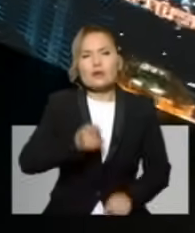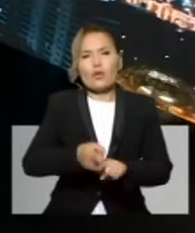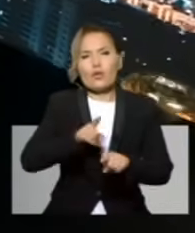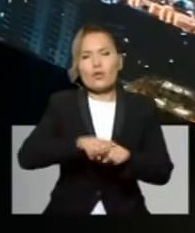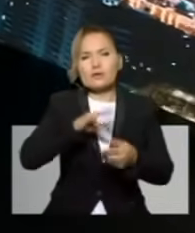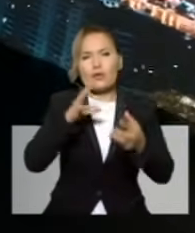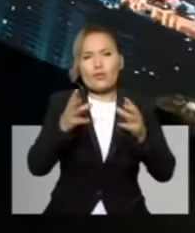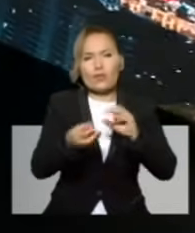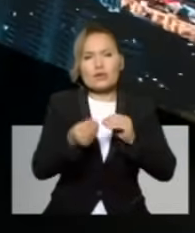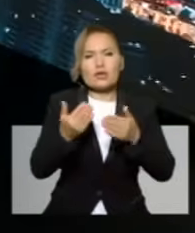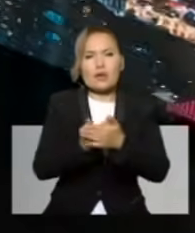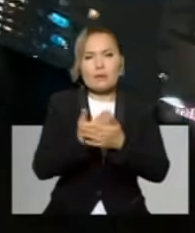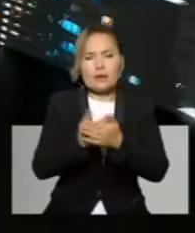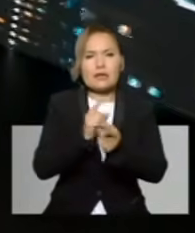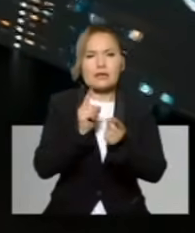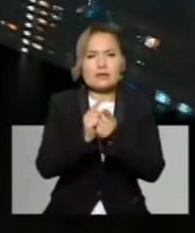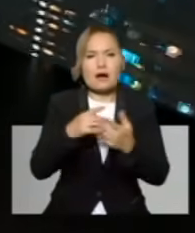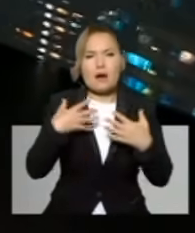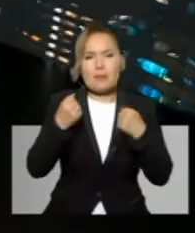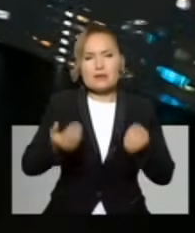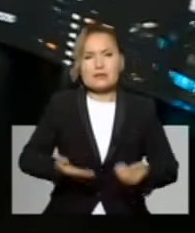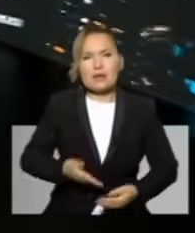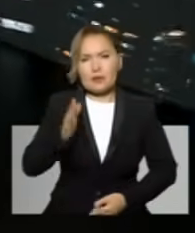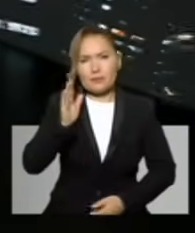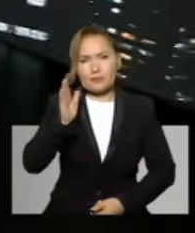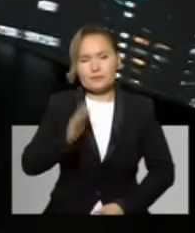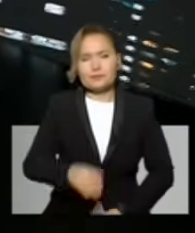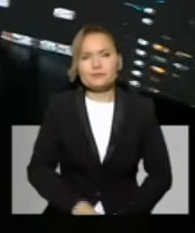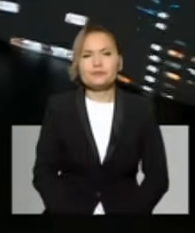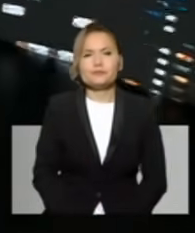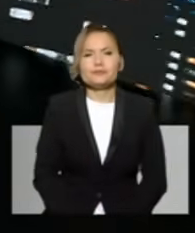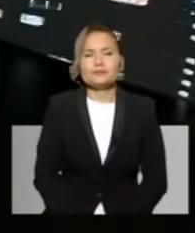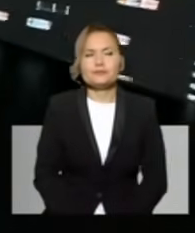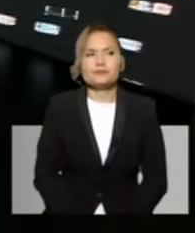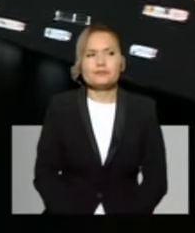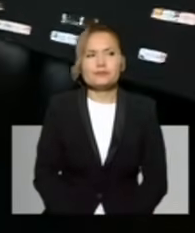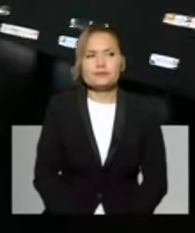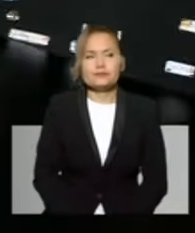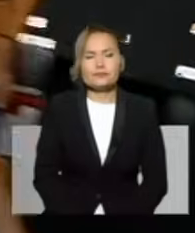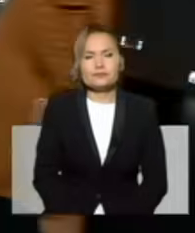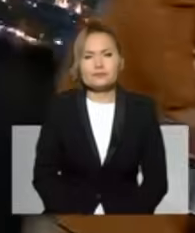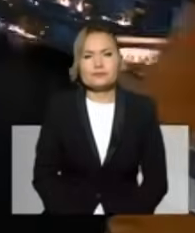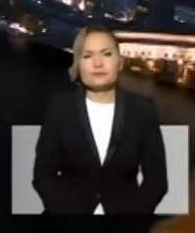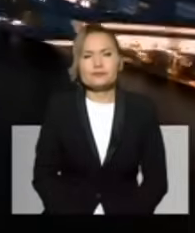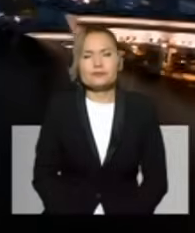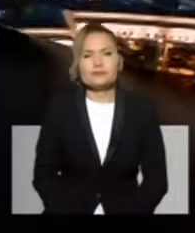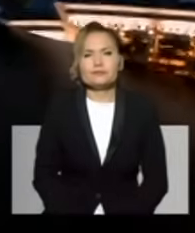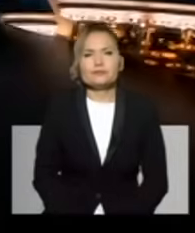Назарларыңызға рахмет. Алдағы демалыс күндеріңіз сәтті, мәнді болсын. Аман болыңыздар.